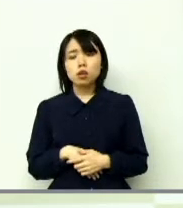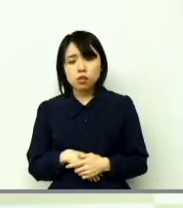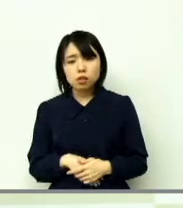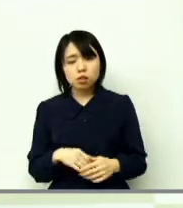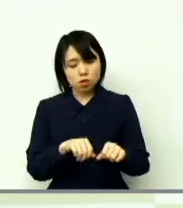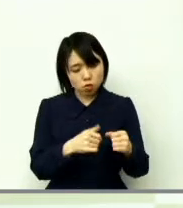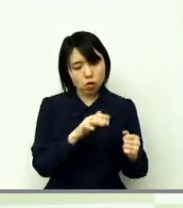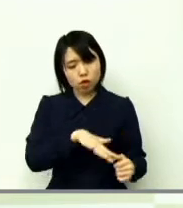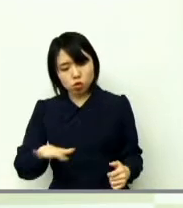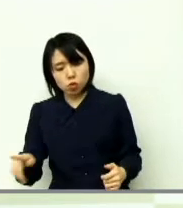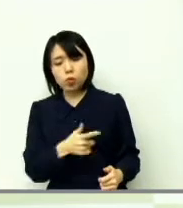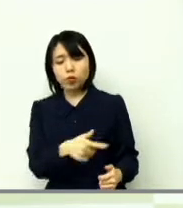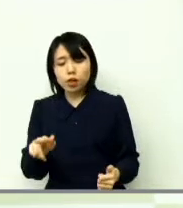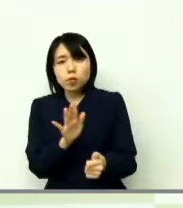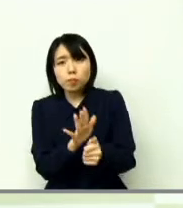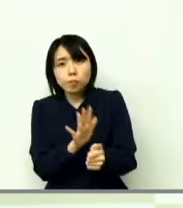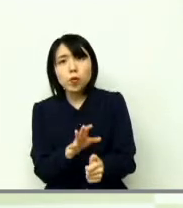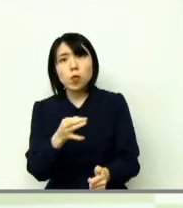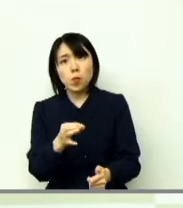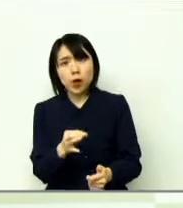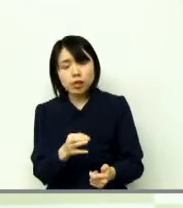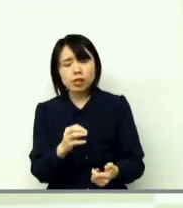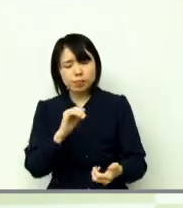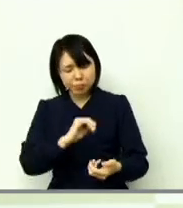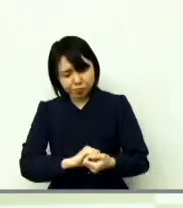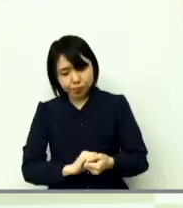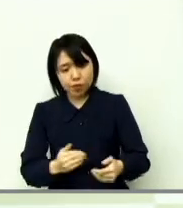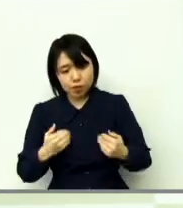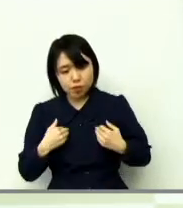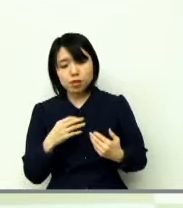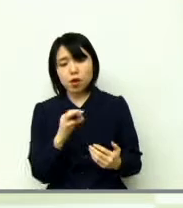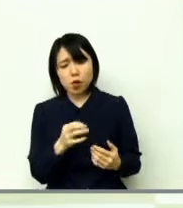心としたこの義務的経費が非常に増大を